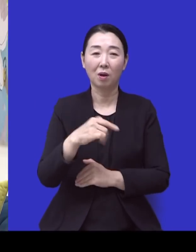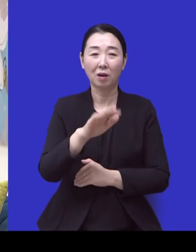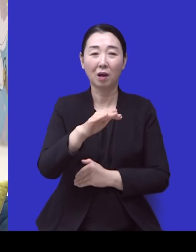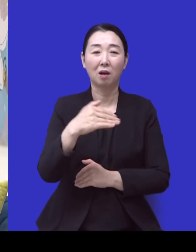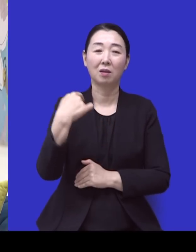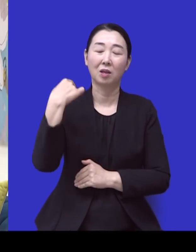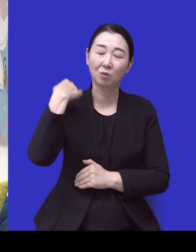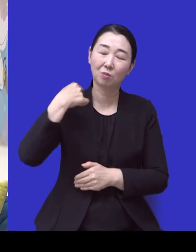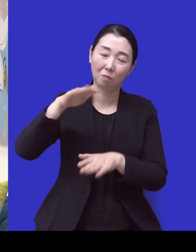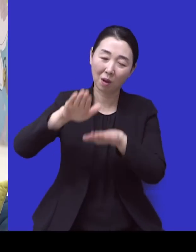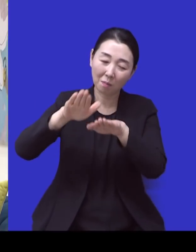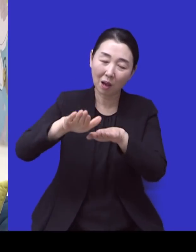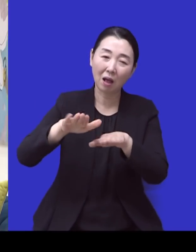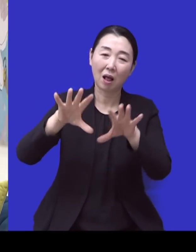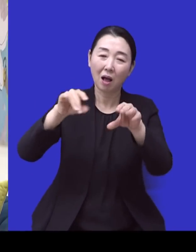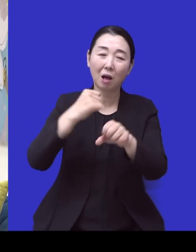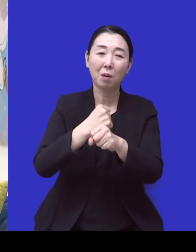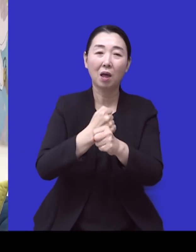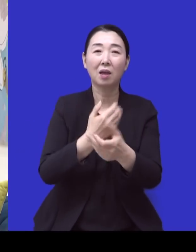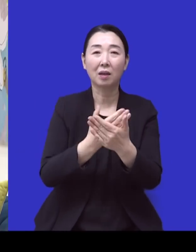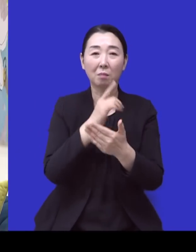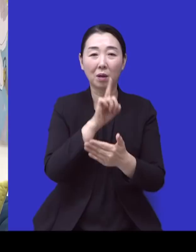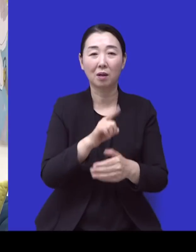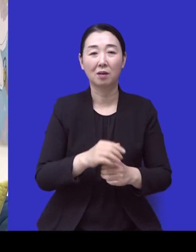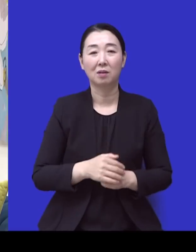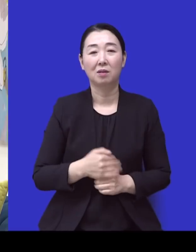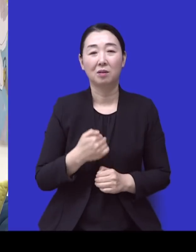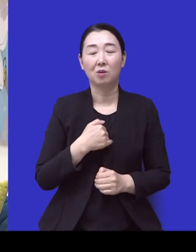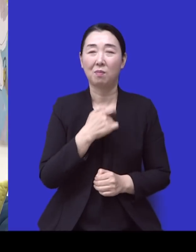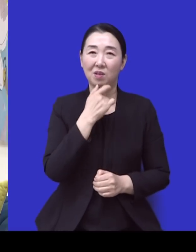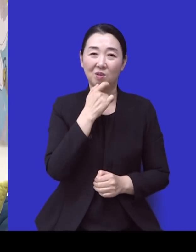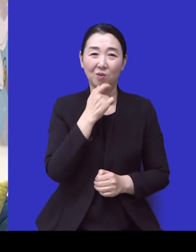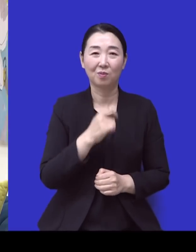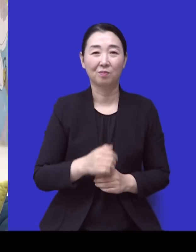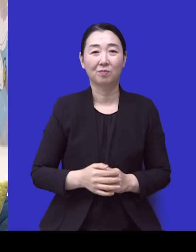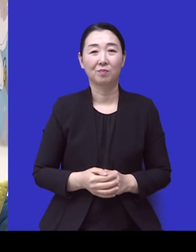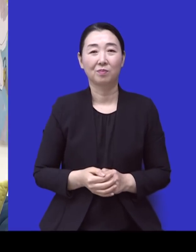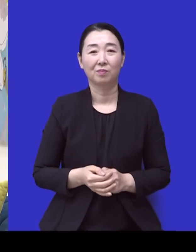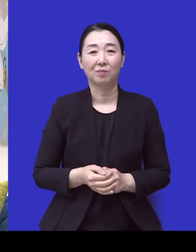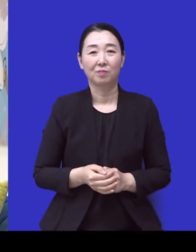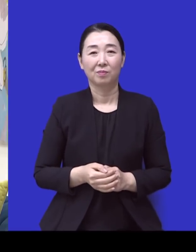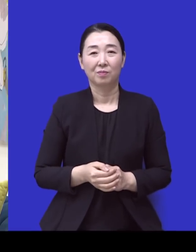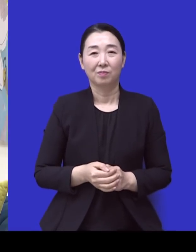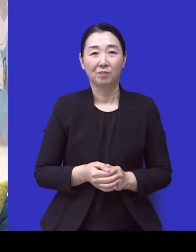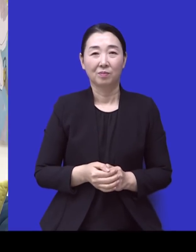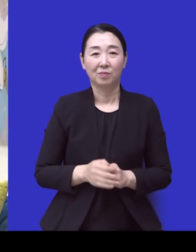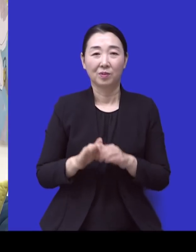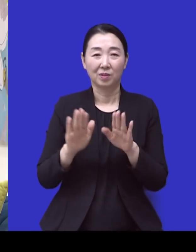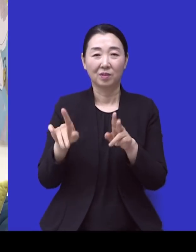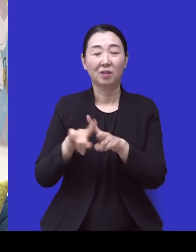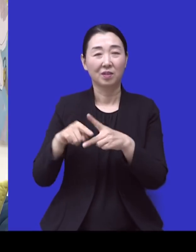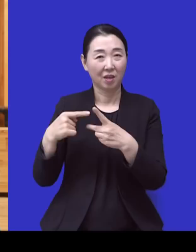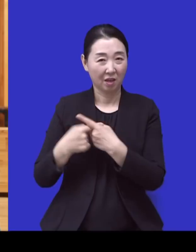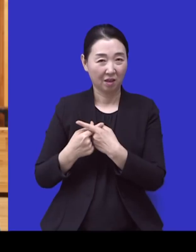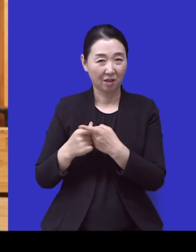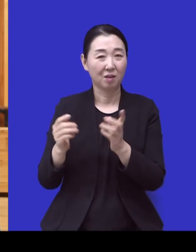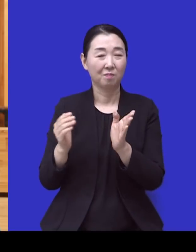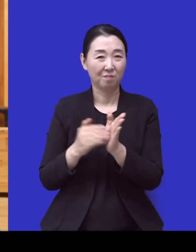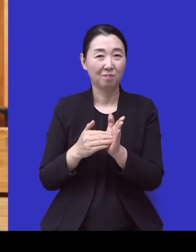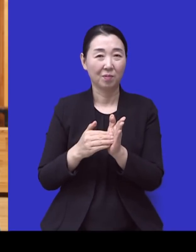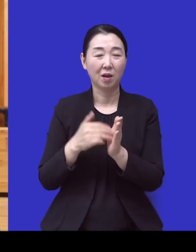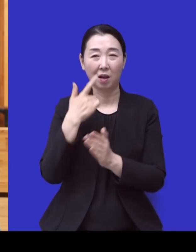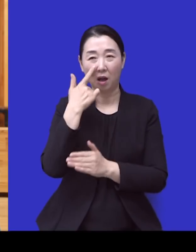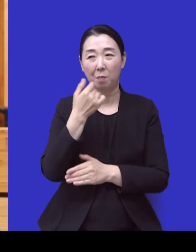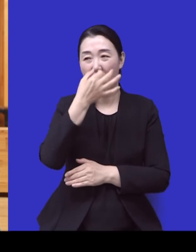좀 등 좀 밟아줘 안마 좀 해줘 막 이러세요. 근데 진짜 너무 싫었거든요 그게. 근데 이제는 이해가 되고 아빠가